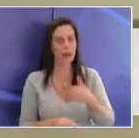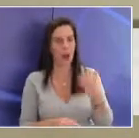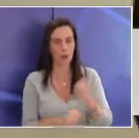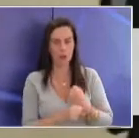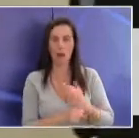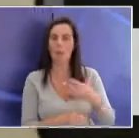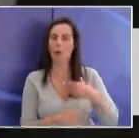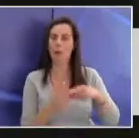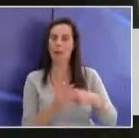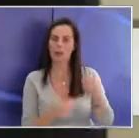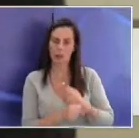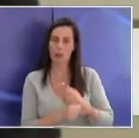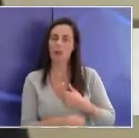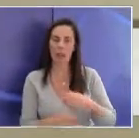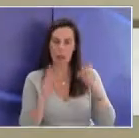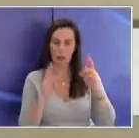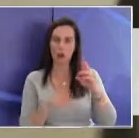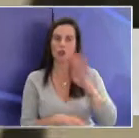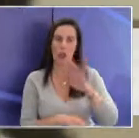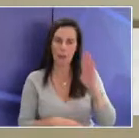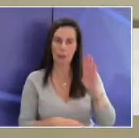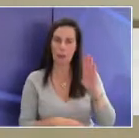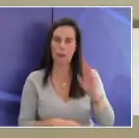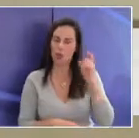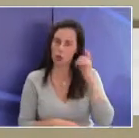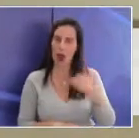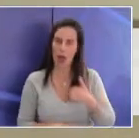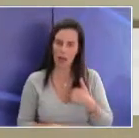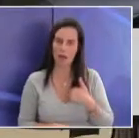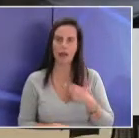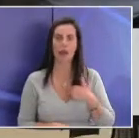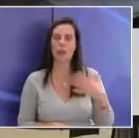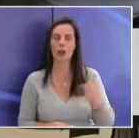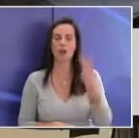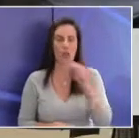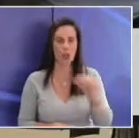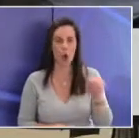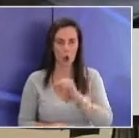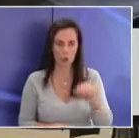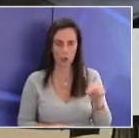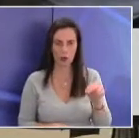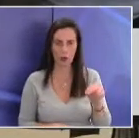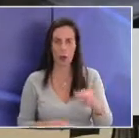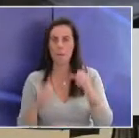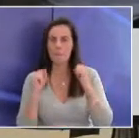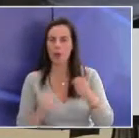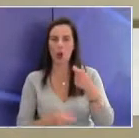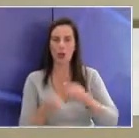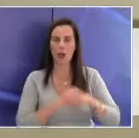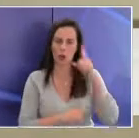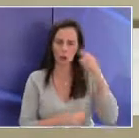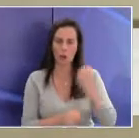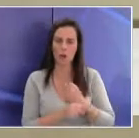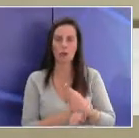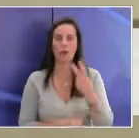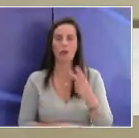עשינו, מה אנחנו מתכוונים לעשות, ואני מקווה שראש הממשלה פעם ישמע להצעתי, אנחנו ניקח שני נושאים, כי ביטחון, כלכלה וזה אנחנו יודעים